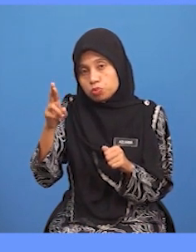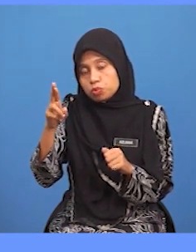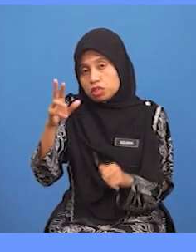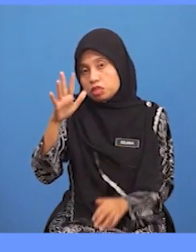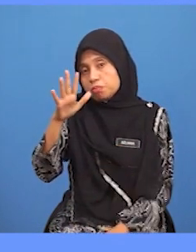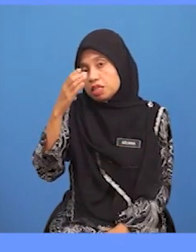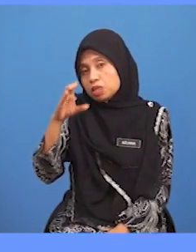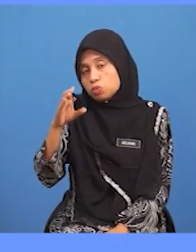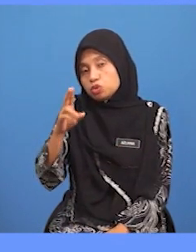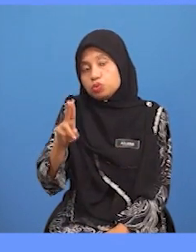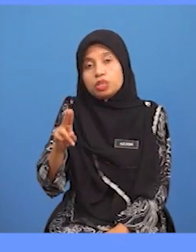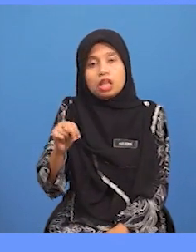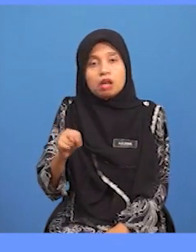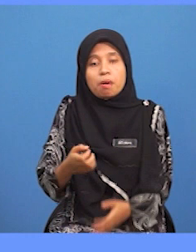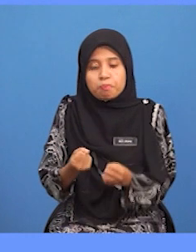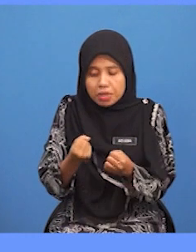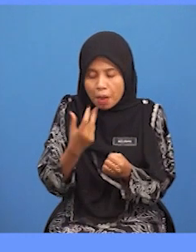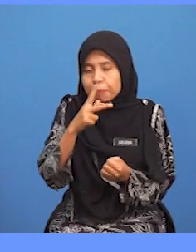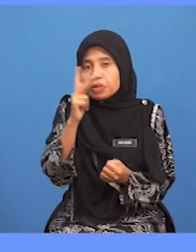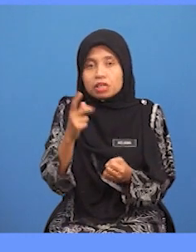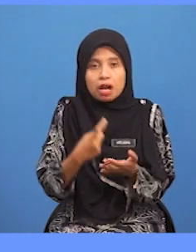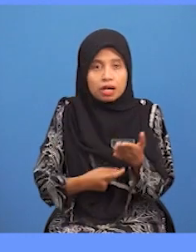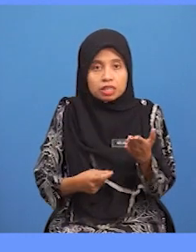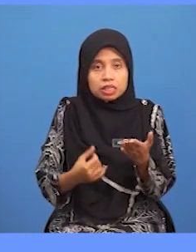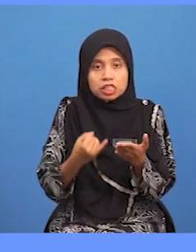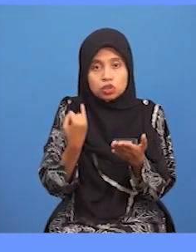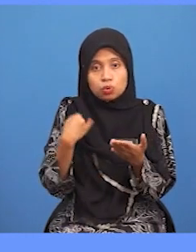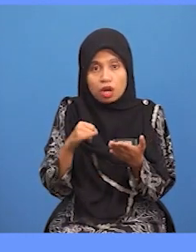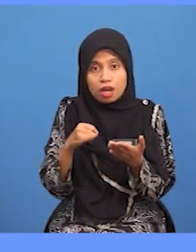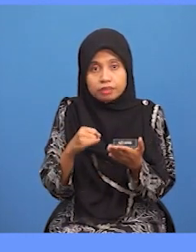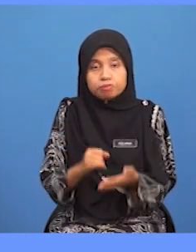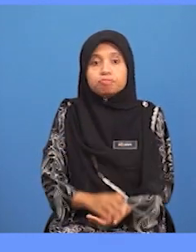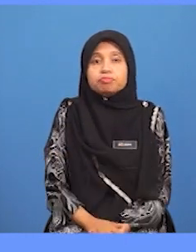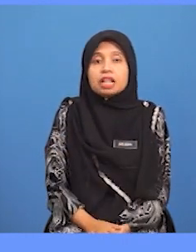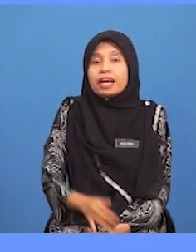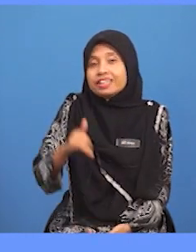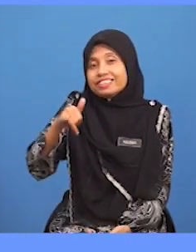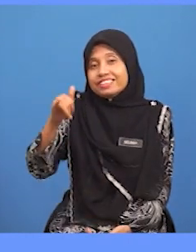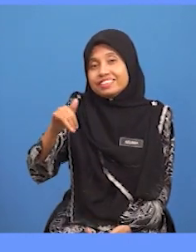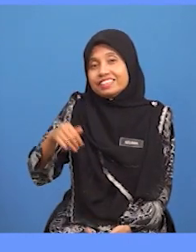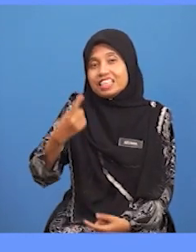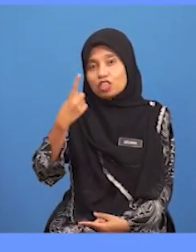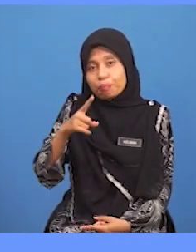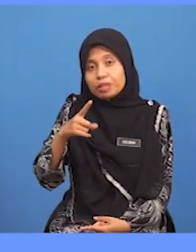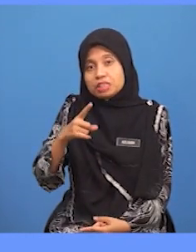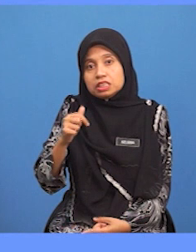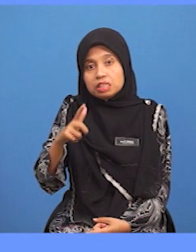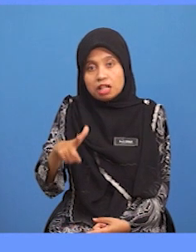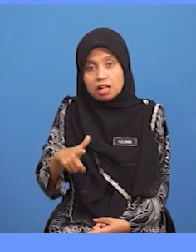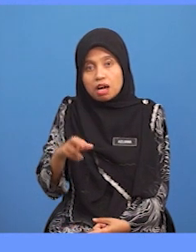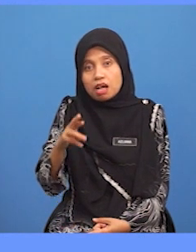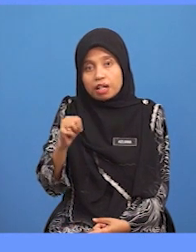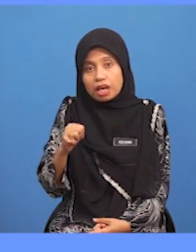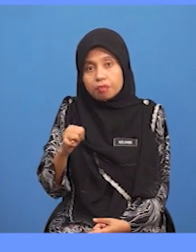52,500 unit. Berapakah harga jualan seunit yang murid-murid dapat? Ya, jawapannya